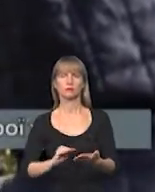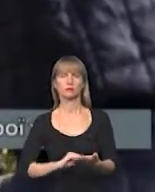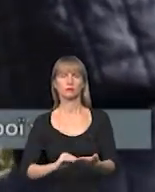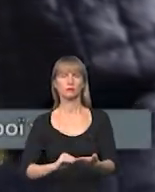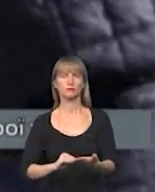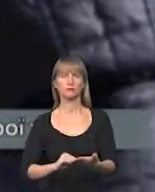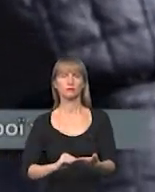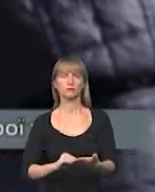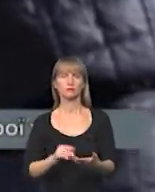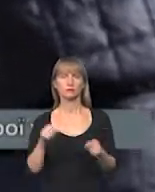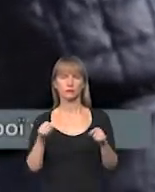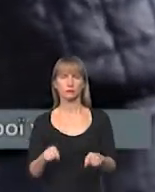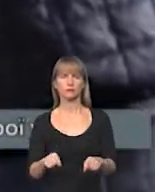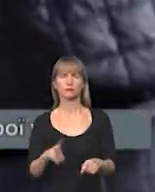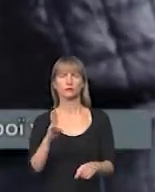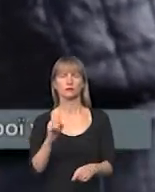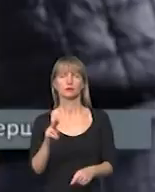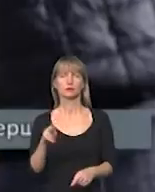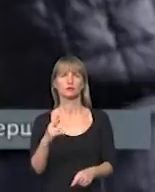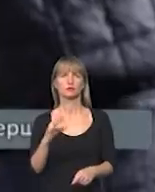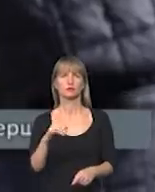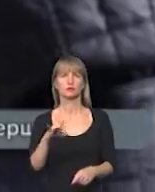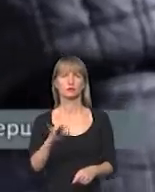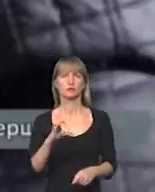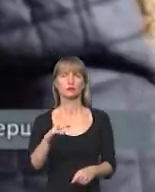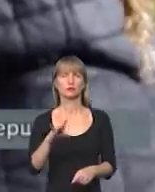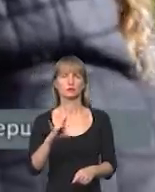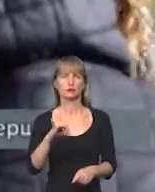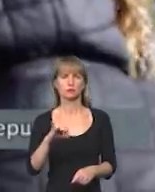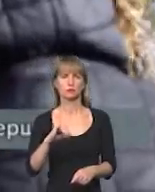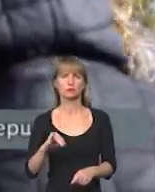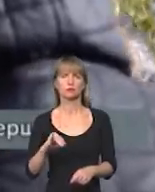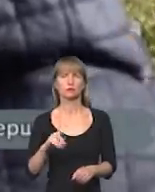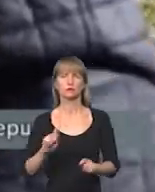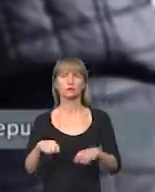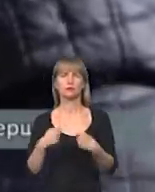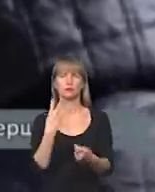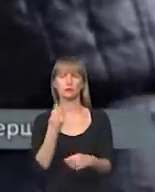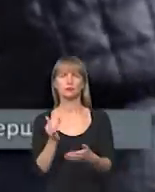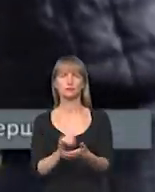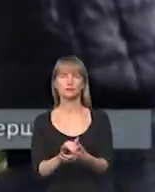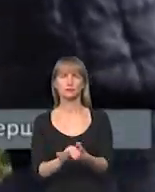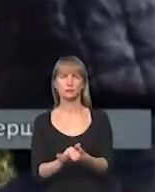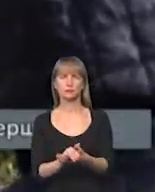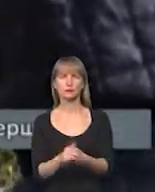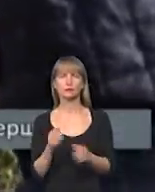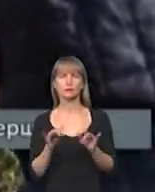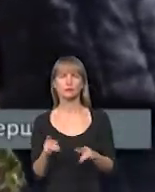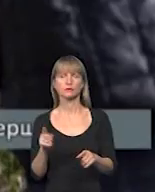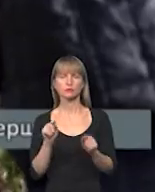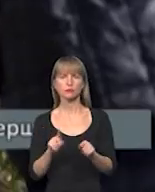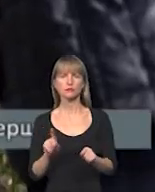сказать, именно здесь, на Днепрострое у нас в Запорожье. Ну вот пока ее передам, вы с ней знакомьтесь. Дело в том, что Мария